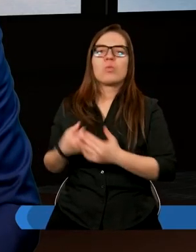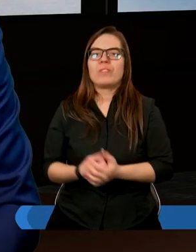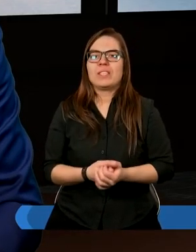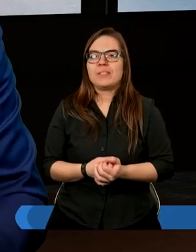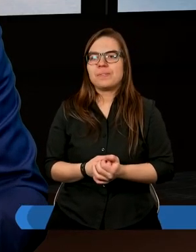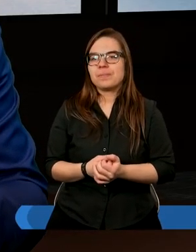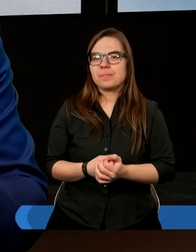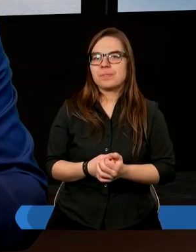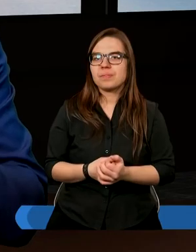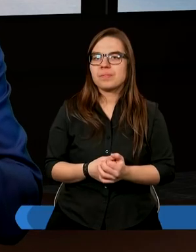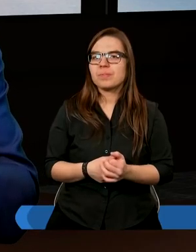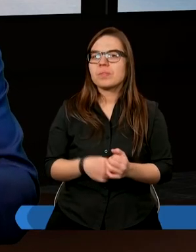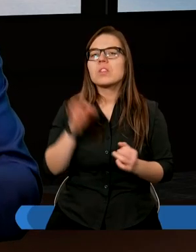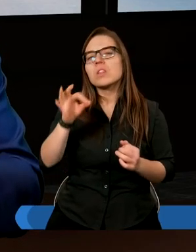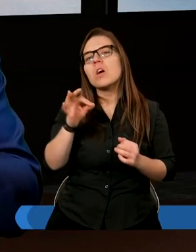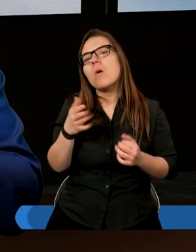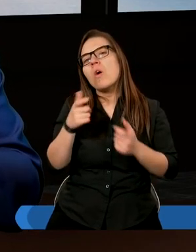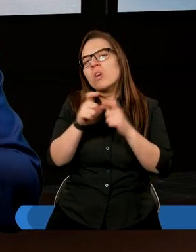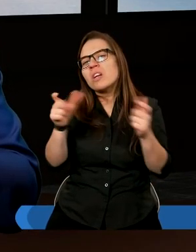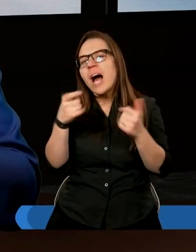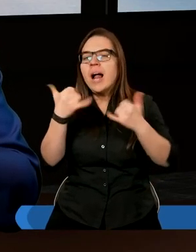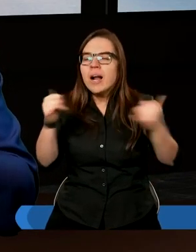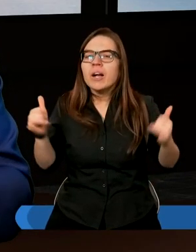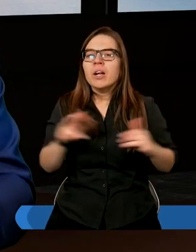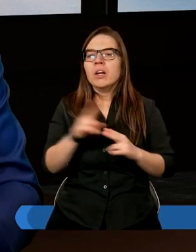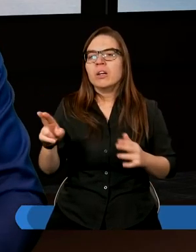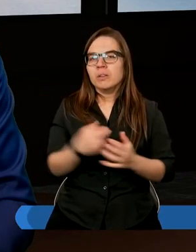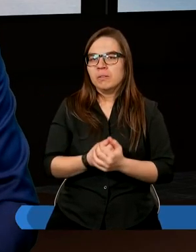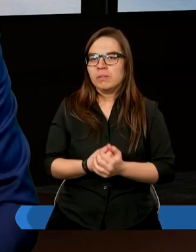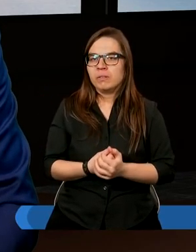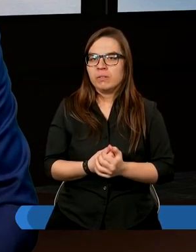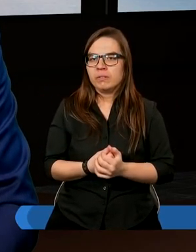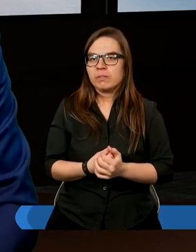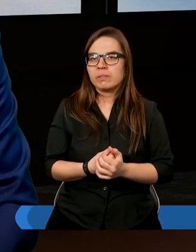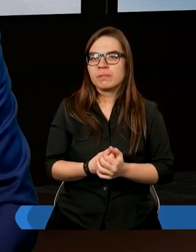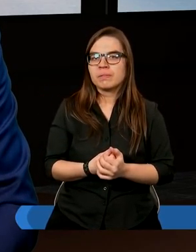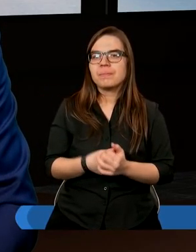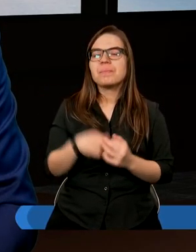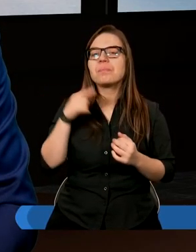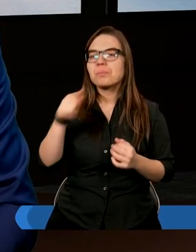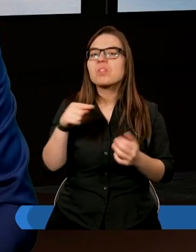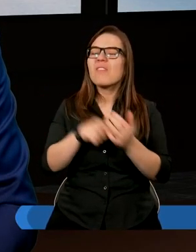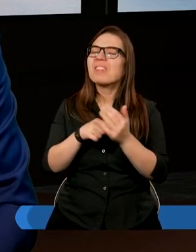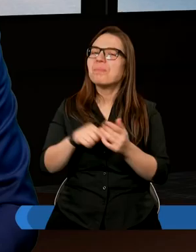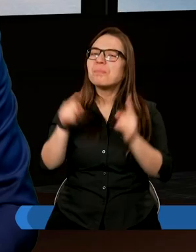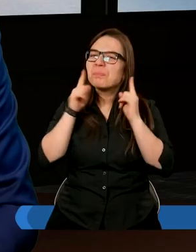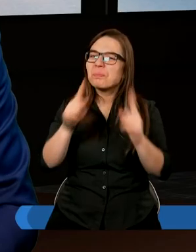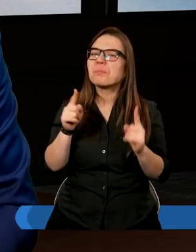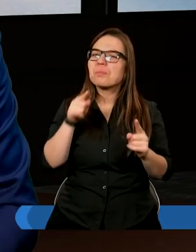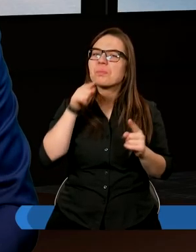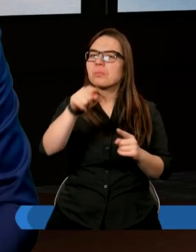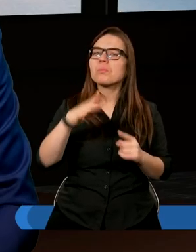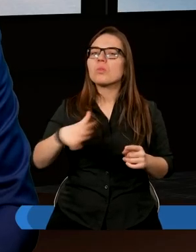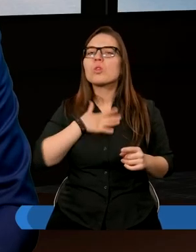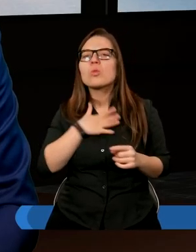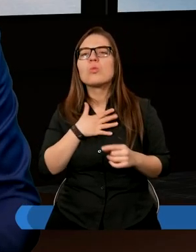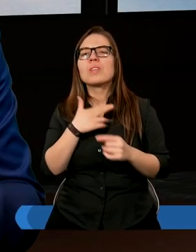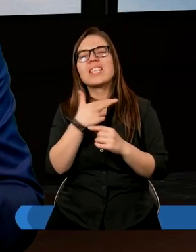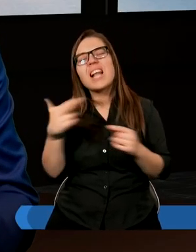przyszłości, też o wielu innych rzeczach, to w zasadzie Pan Bóg jest ten, który naprawdę wie, w jaki sposób te rzeczy